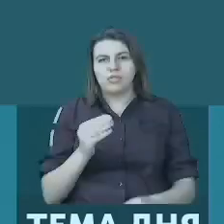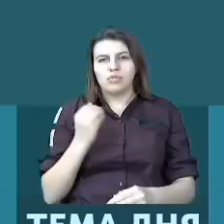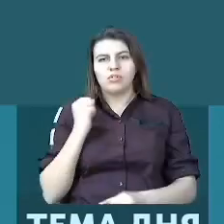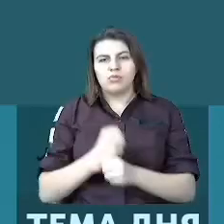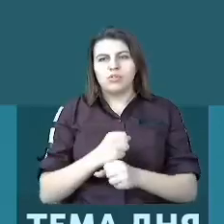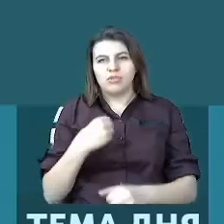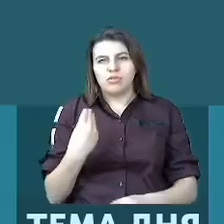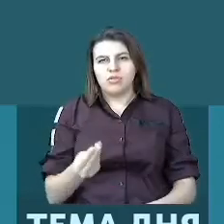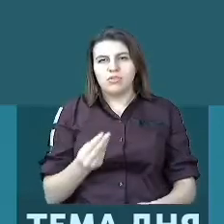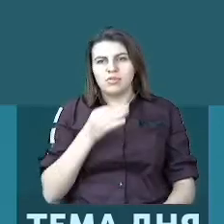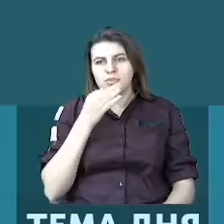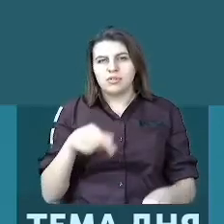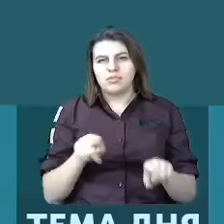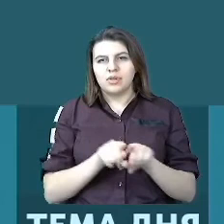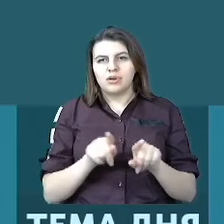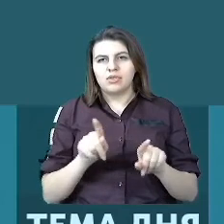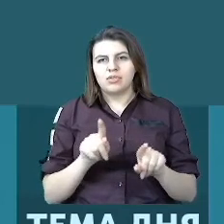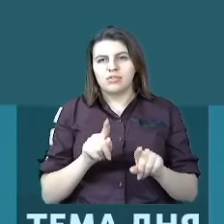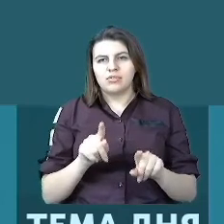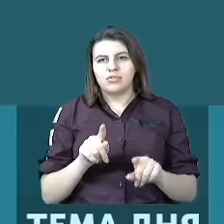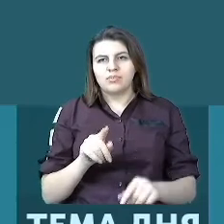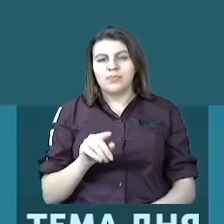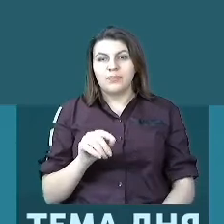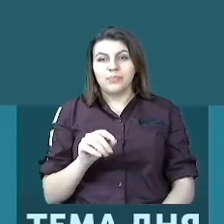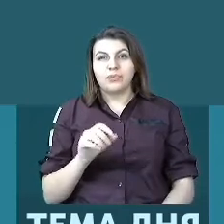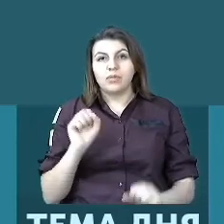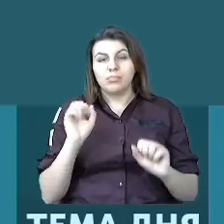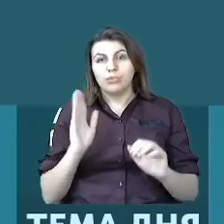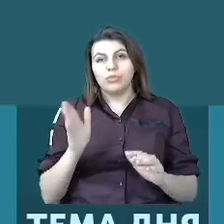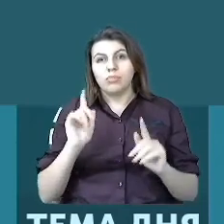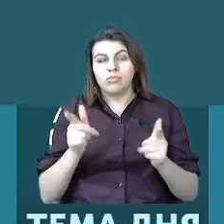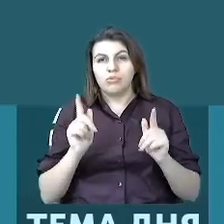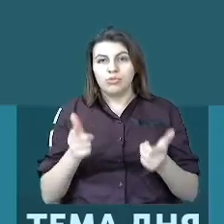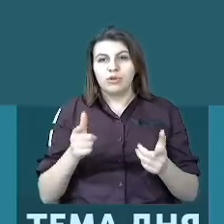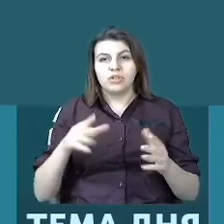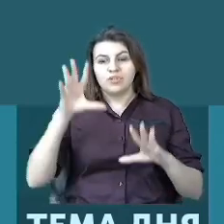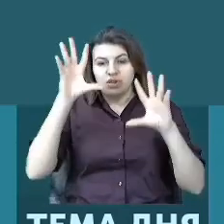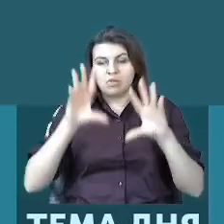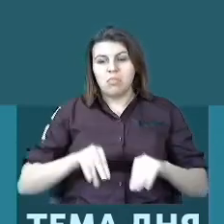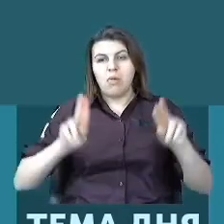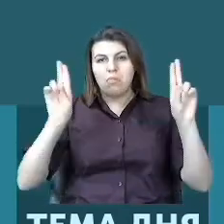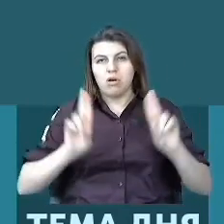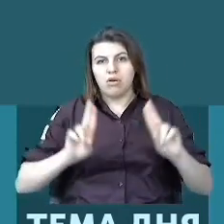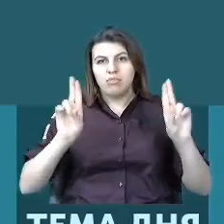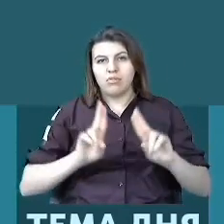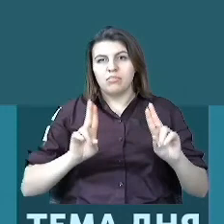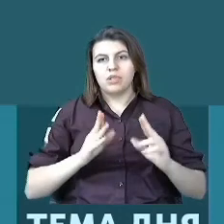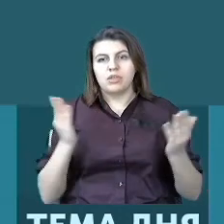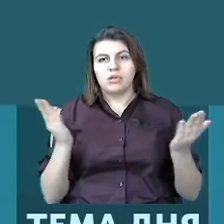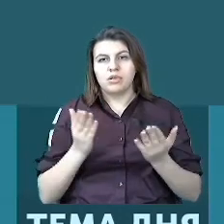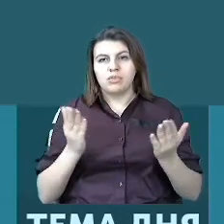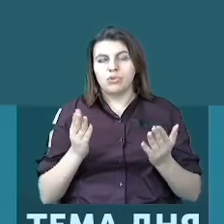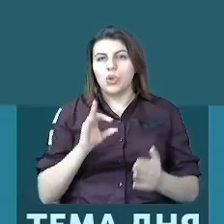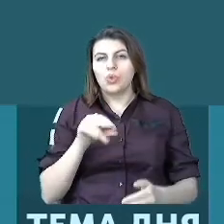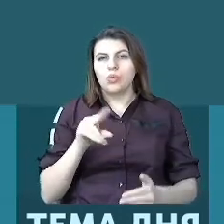з ризиком для себе. Тобто він буде погоджуватися з усіма тими правилами, які йому до яких буде